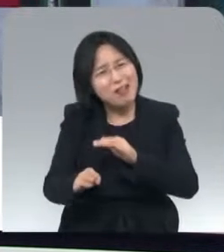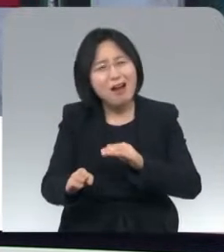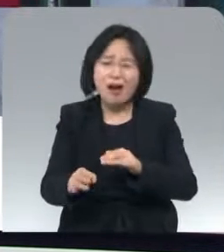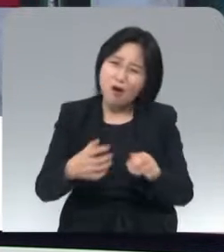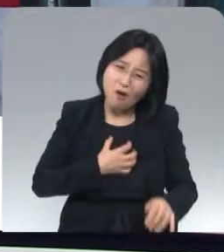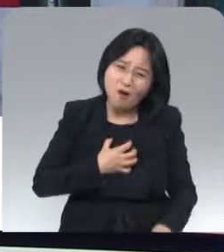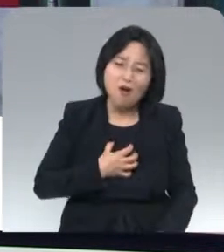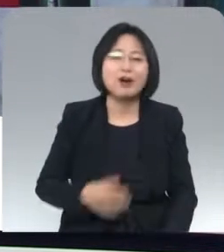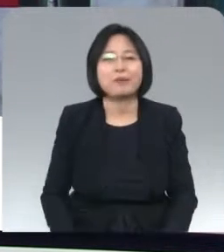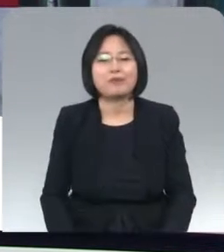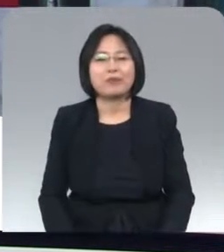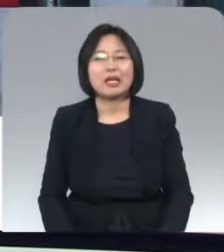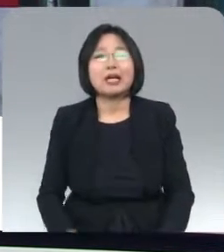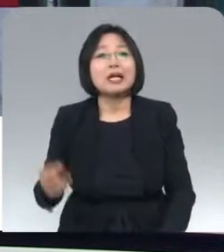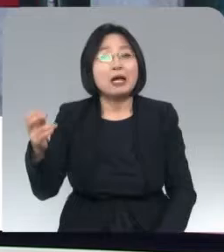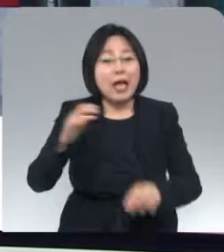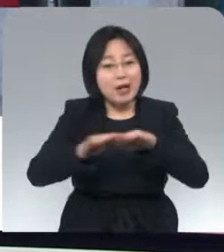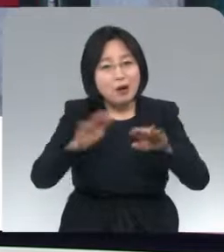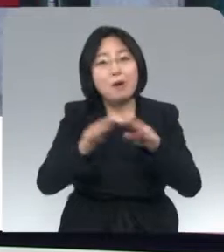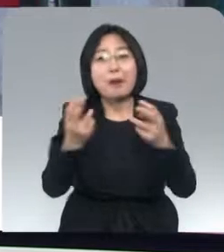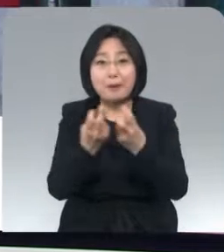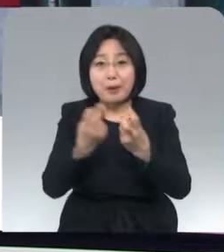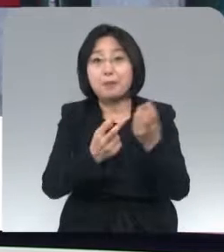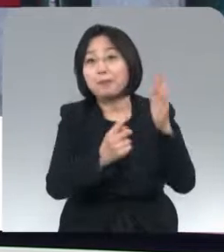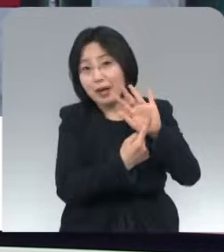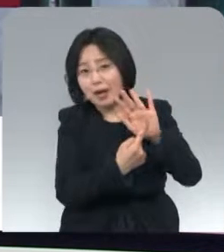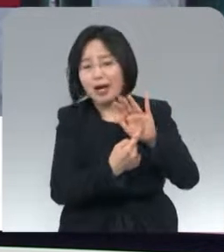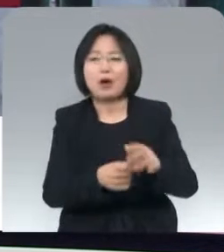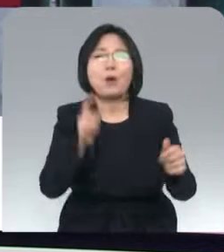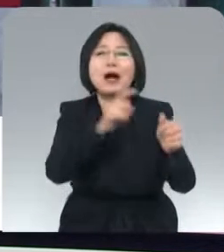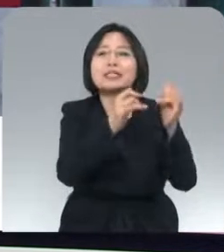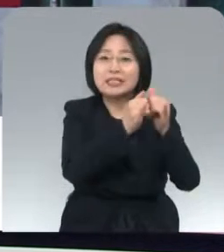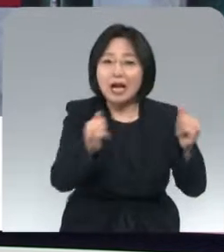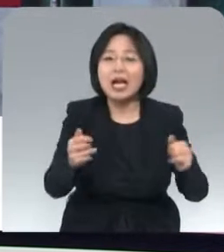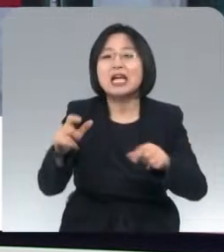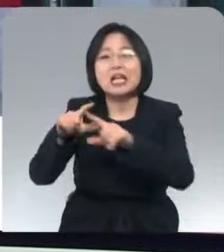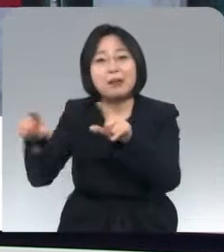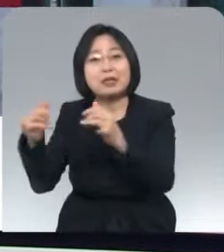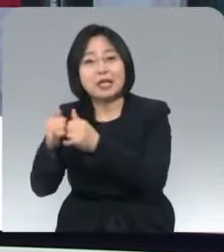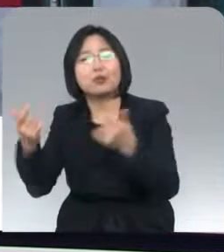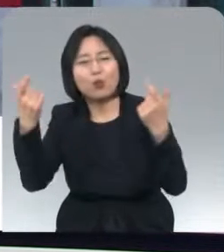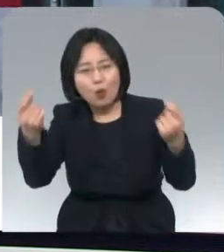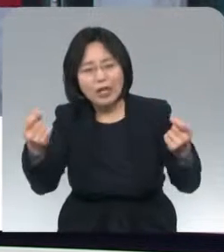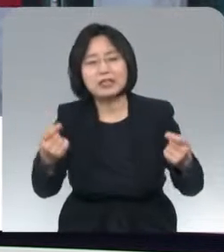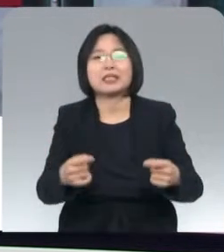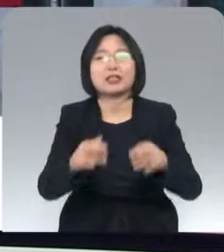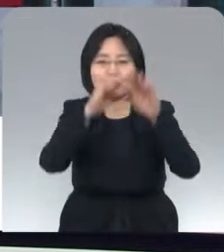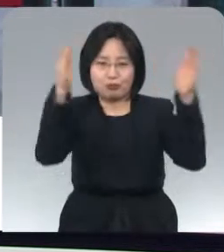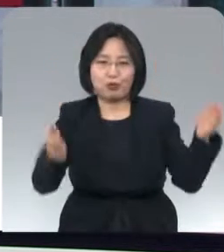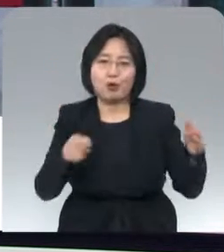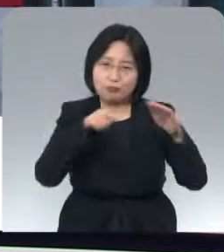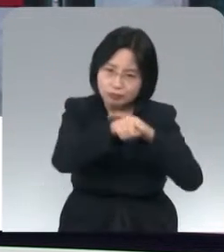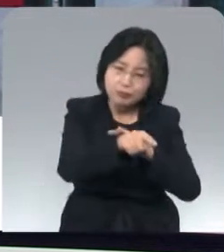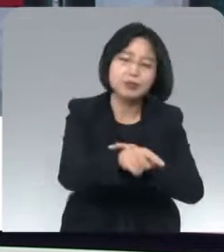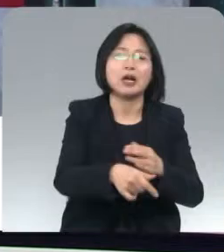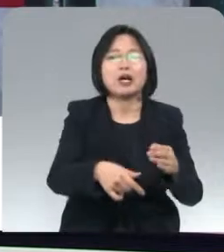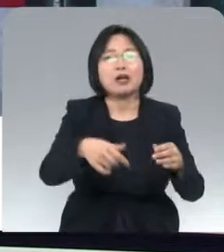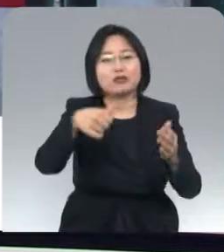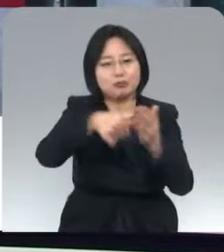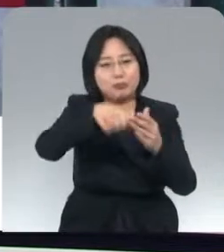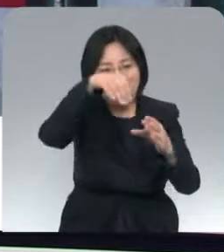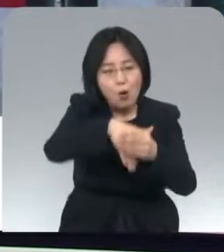큽니다. 이 추가로 대책이 나왔는데 확진자도 다른 유권자들처럼 투표소에 들어가 기표한 투표용지를